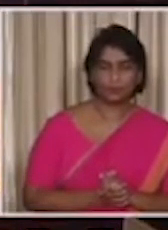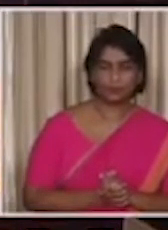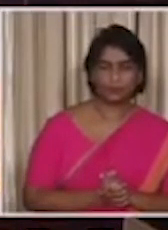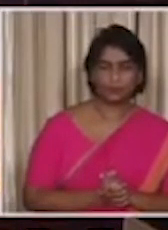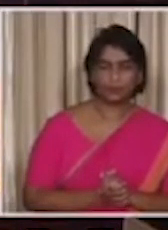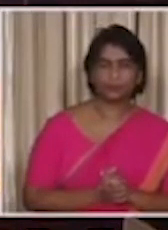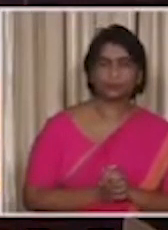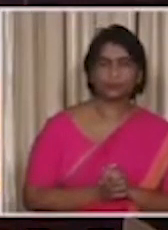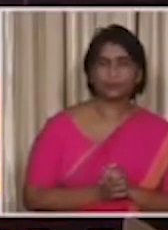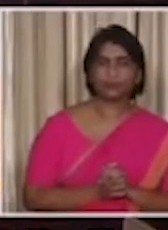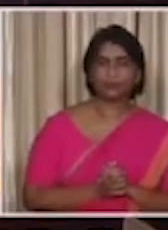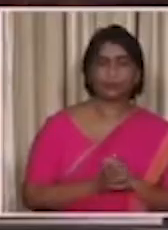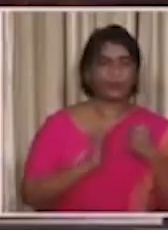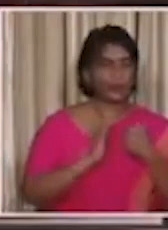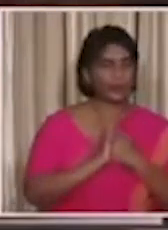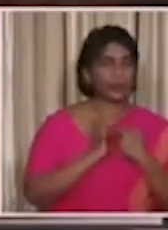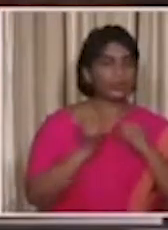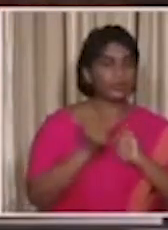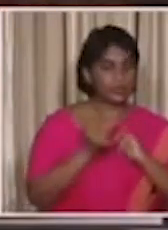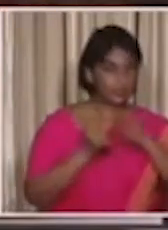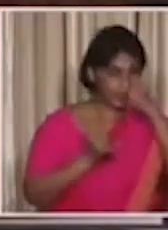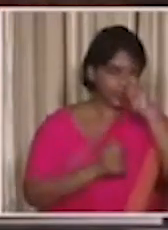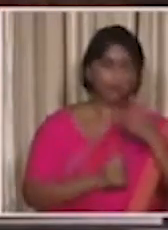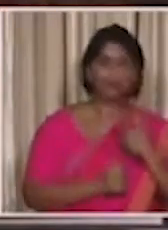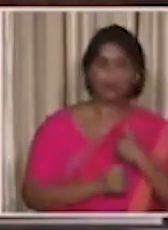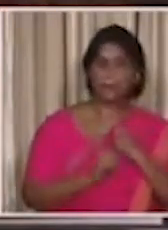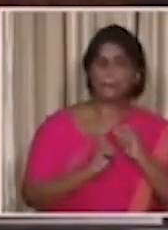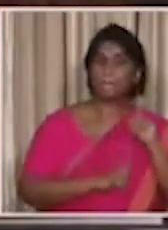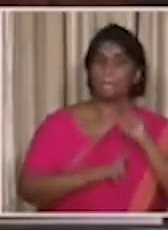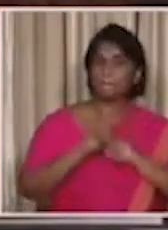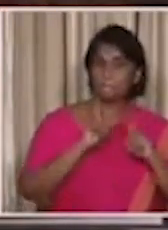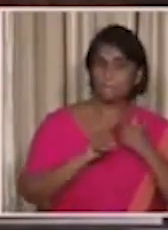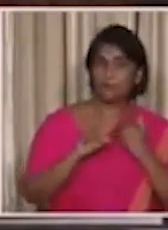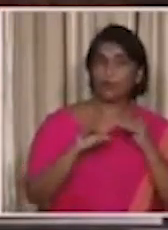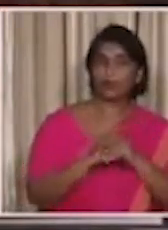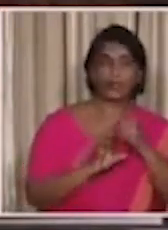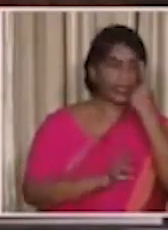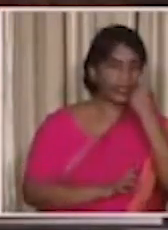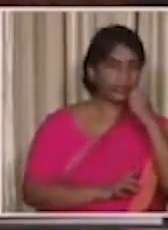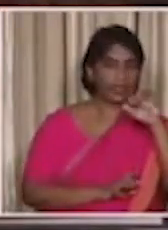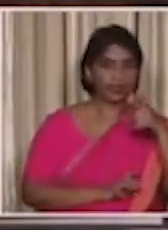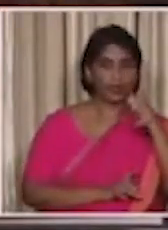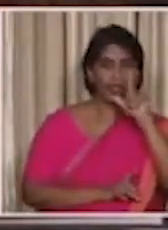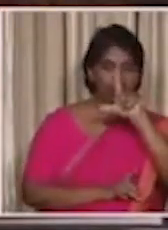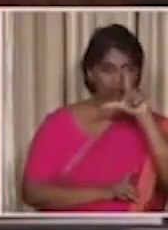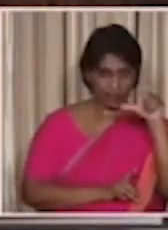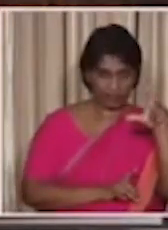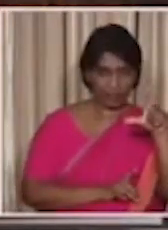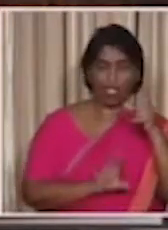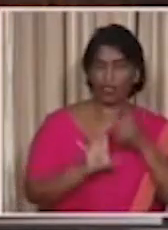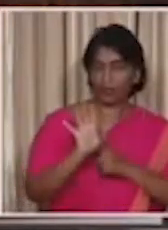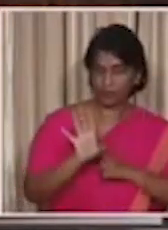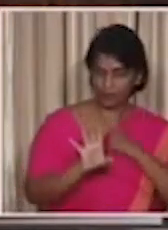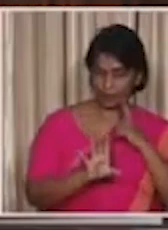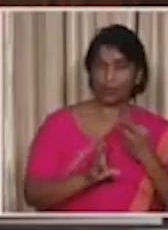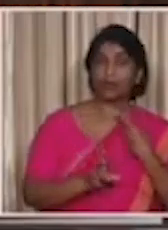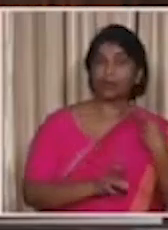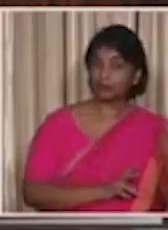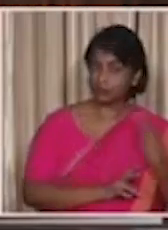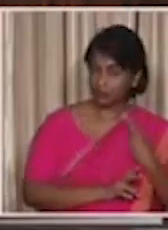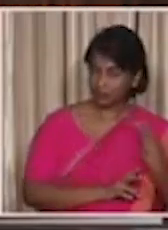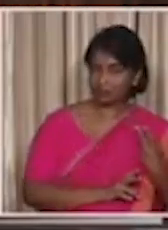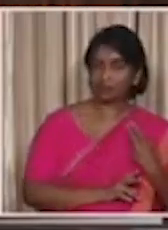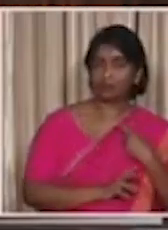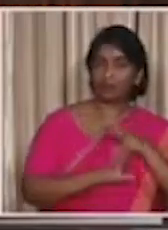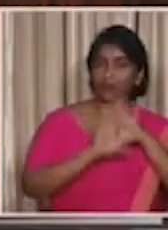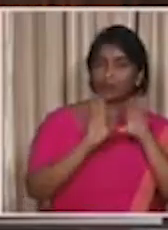ගරු ආර් සම්බන්ධයෙන් මැතිතුමත් මමත් පාර්ලිමේන්තුවට පත් වුණේ 1977 අවුරුද්දේ. අපි දෙදෙනාගේම